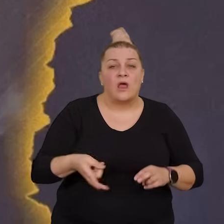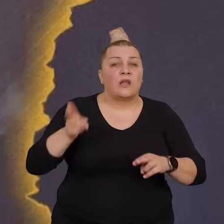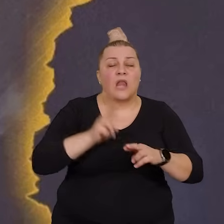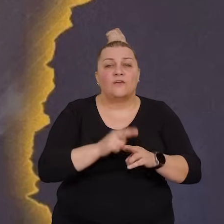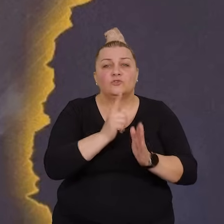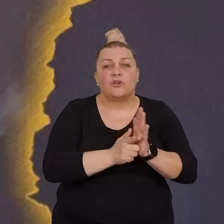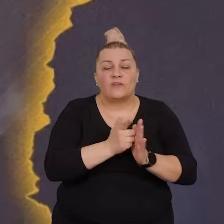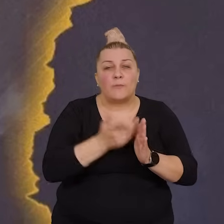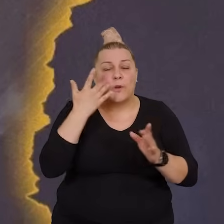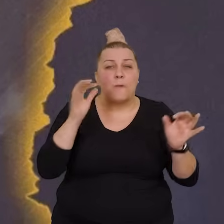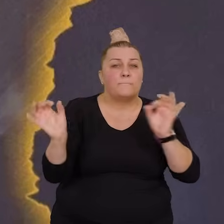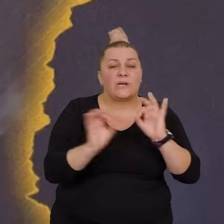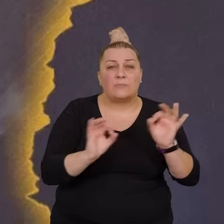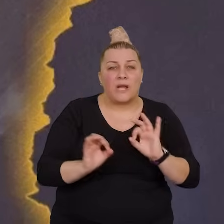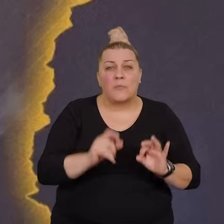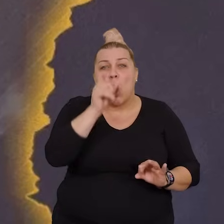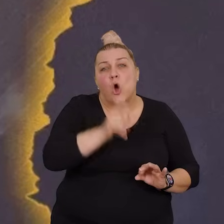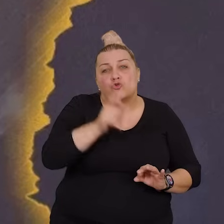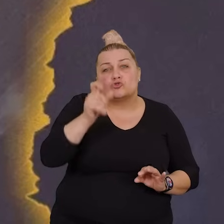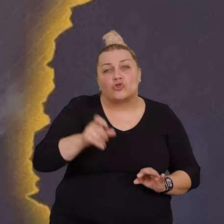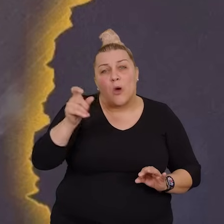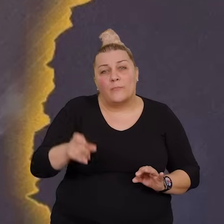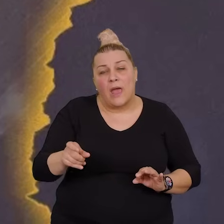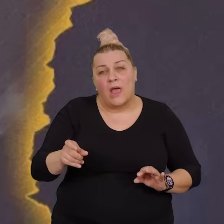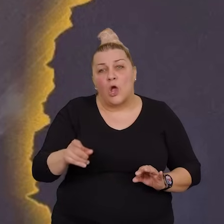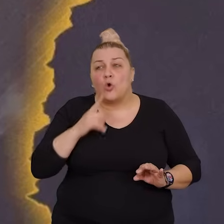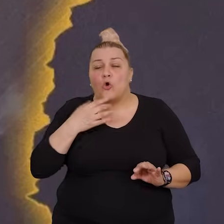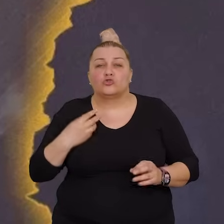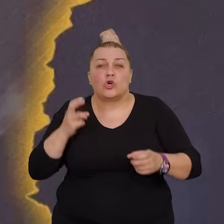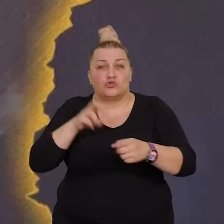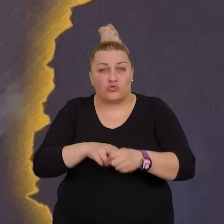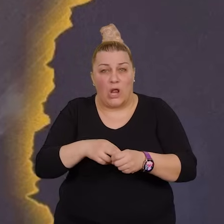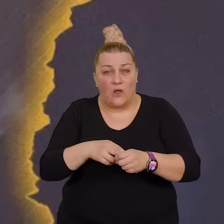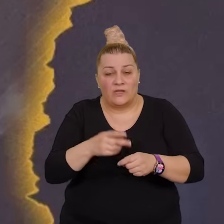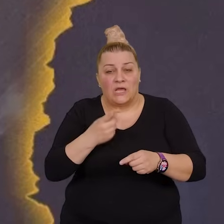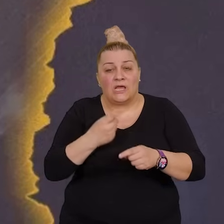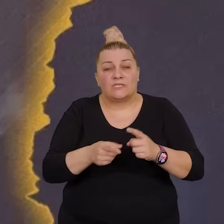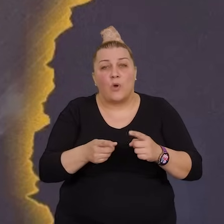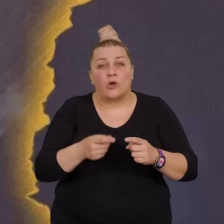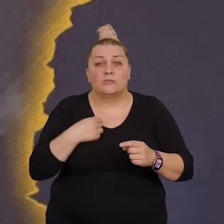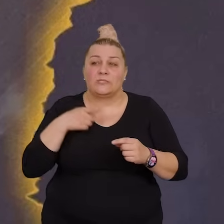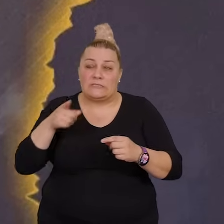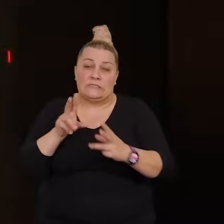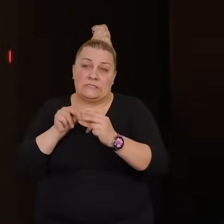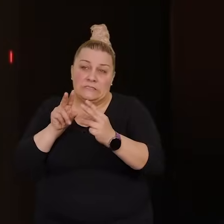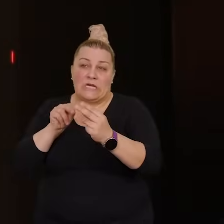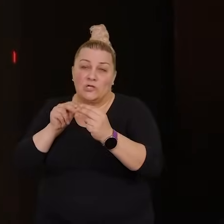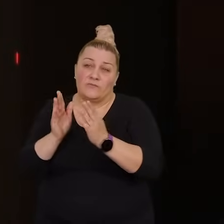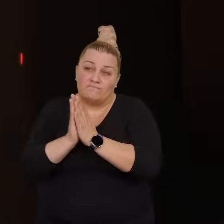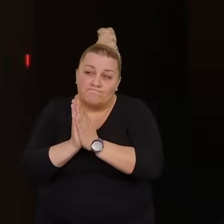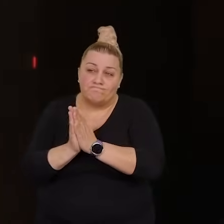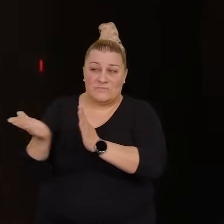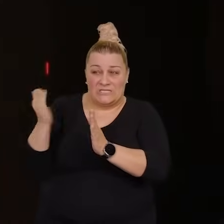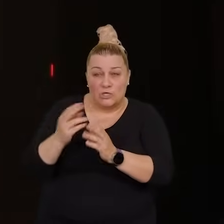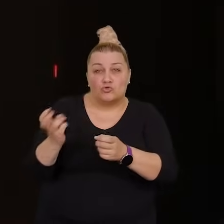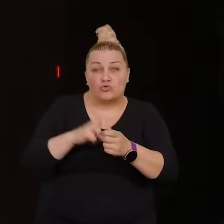Najdulje je trajalo pripremanje ovih ljudi koji su, naime, razgovor s njima da uopće sudjeluju. Jer nije sudjelovanje